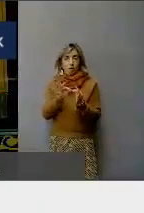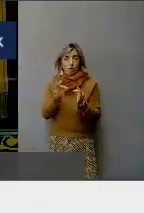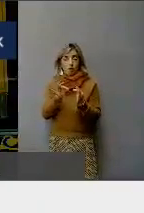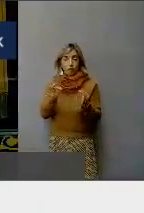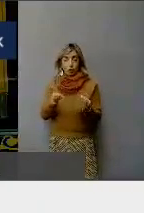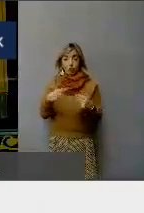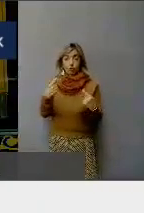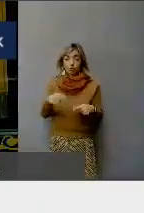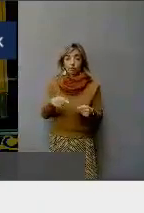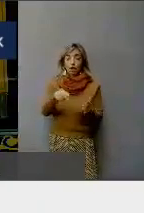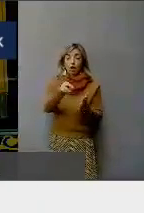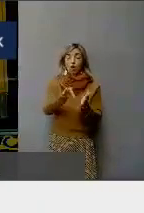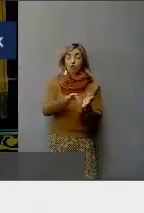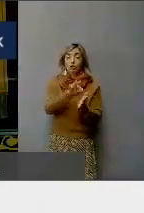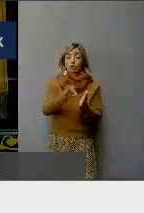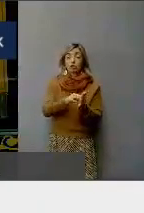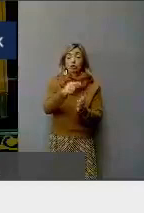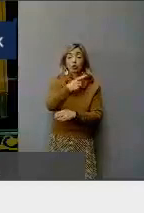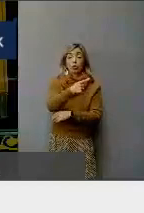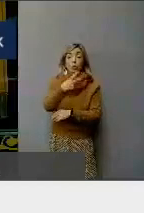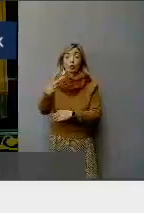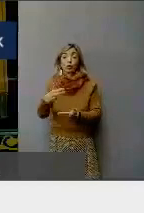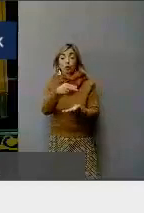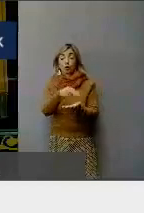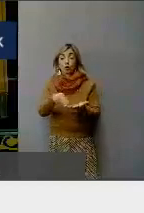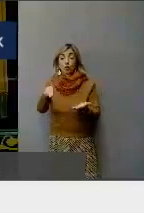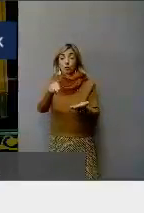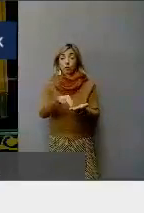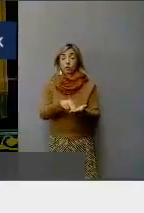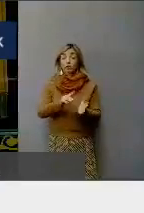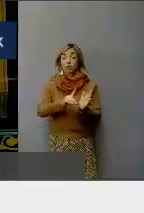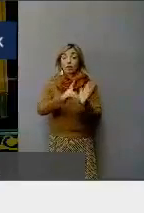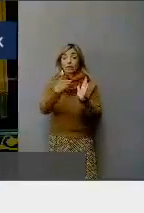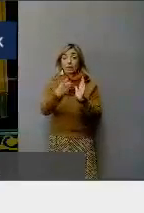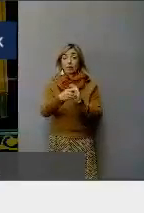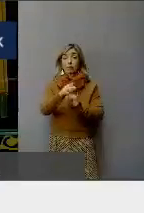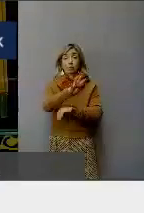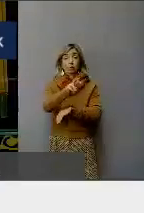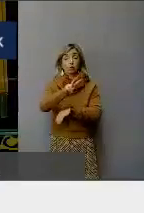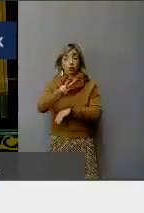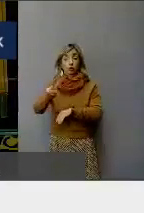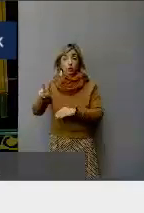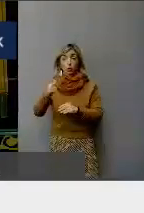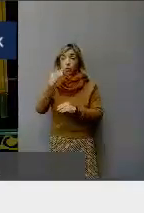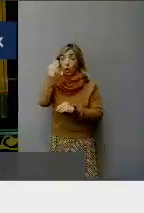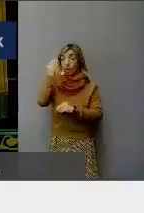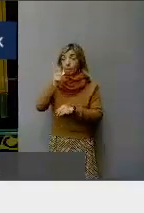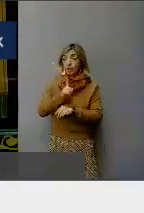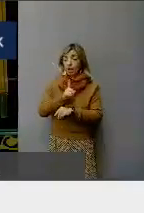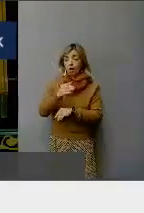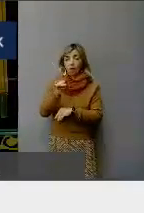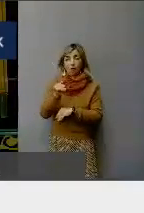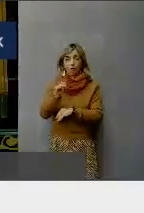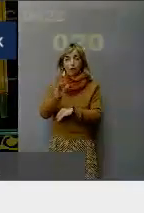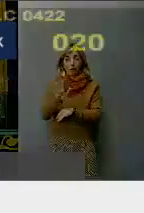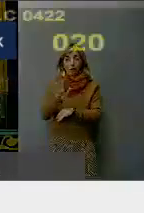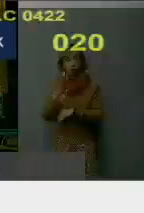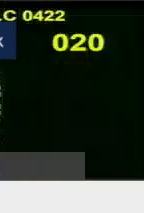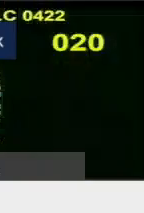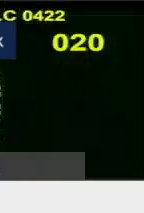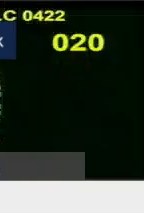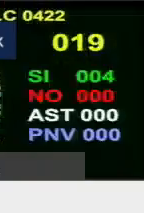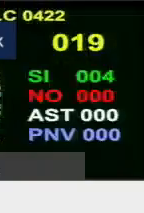uno e due sulla delibera 422 con parere favorevole si vota